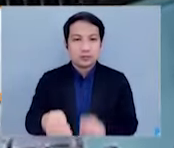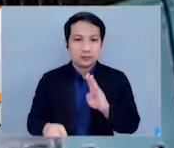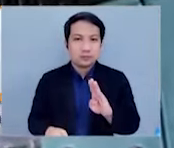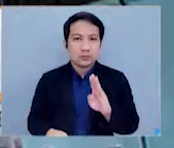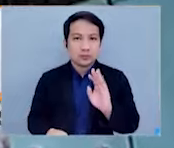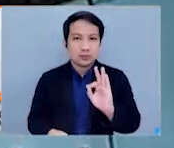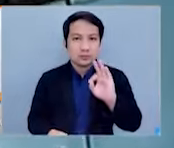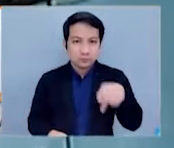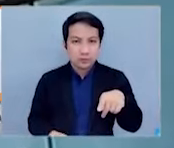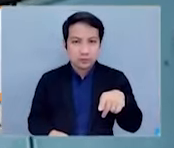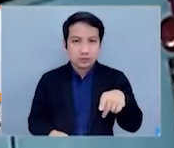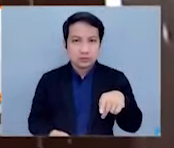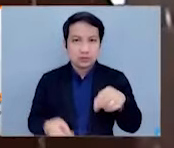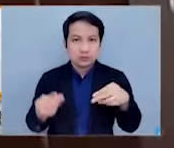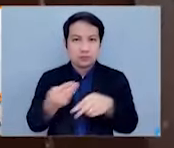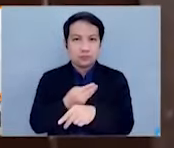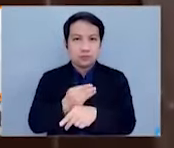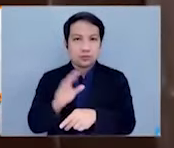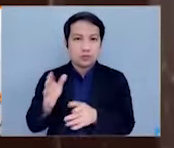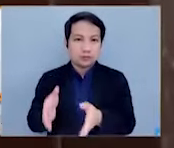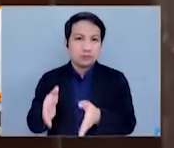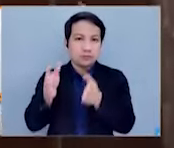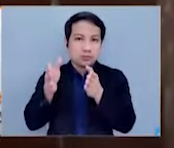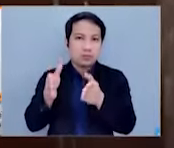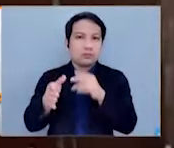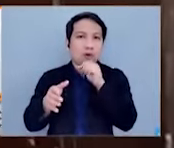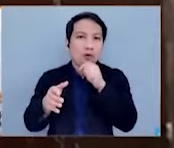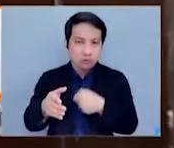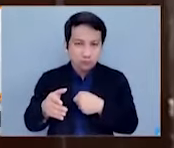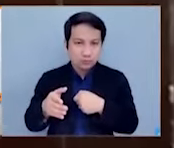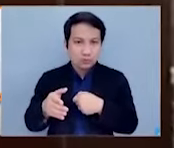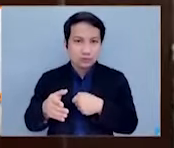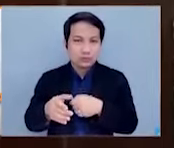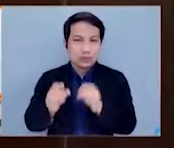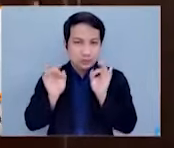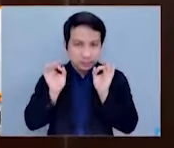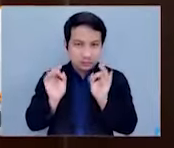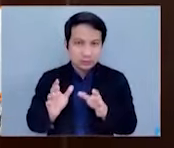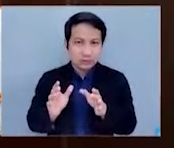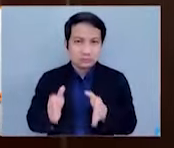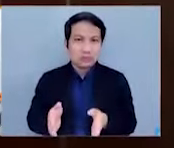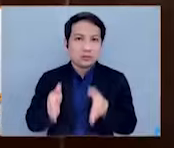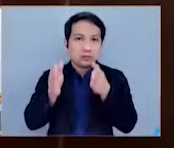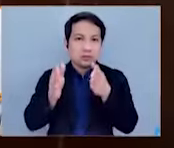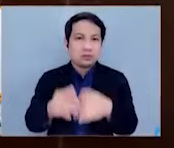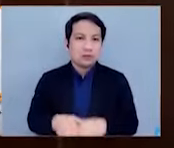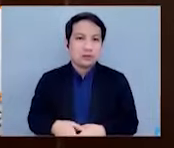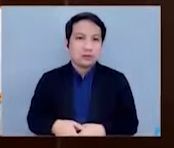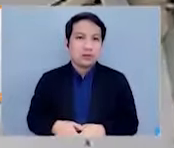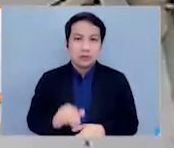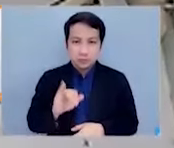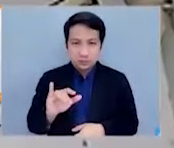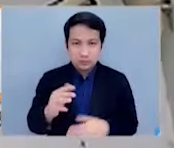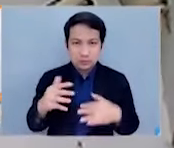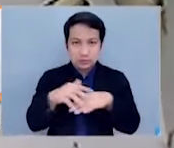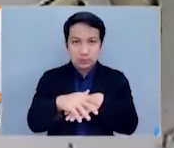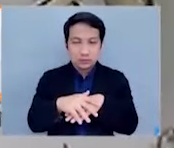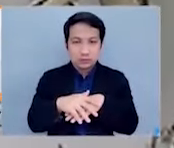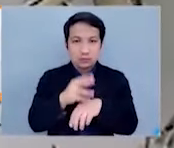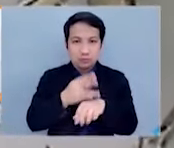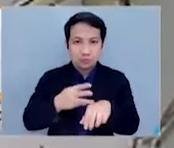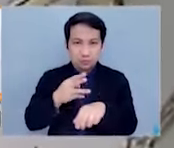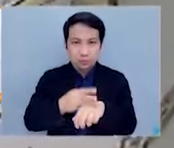rin i-modernize ang gusali dahil luma na at delikado na ang kondisyon nito. Kombinasyon ng kahoy at concrete